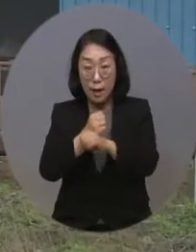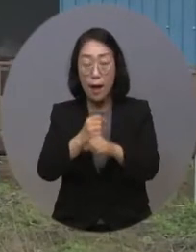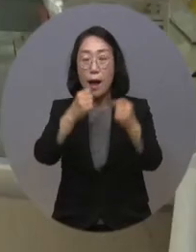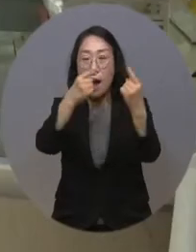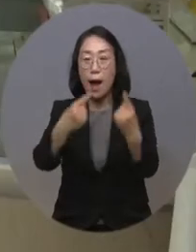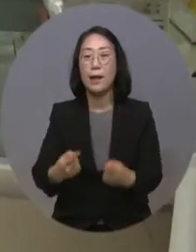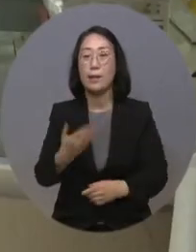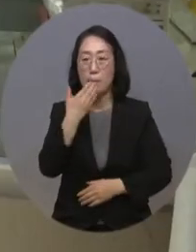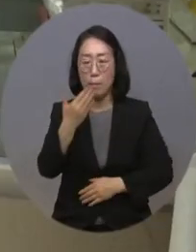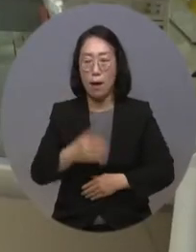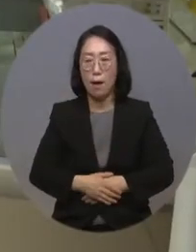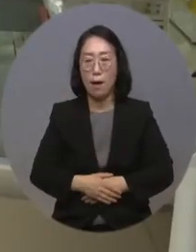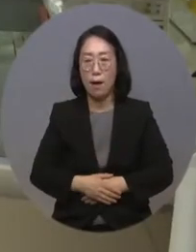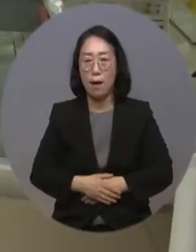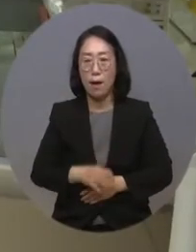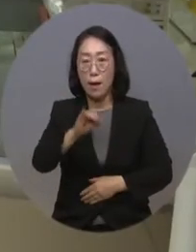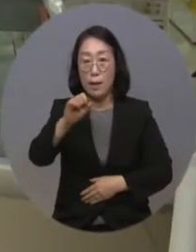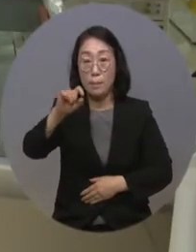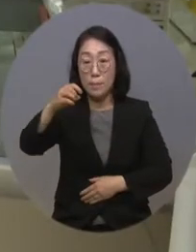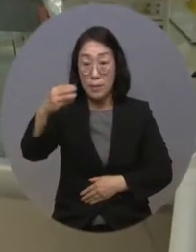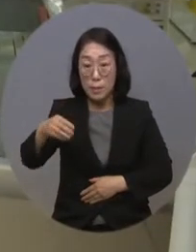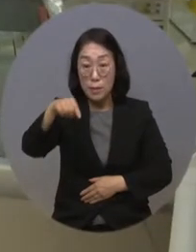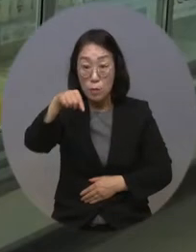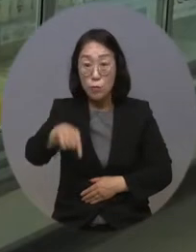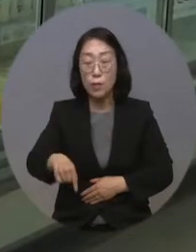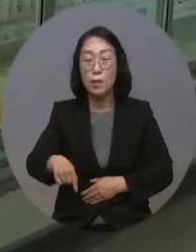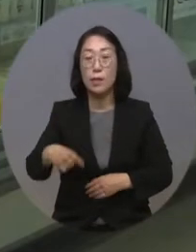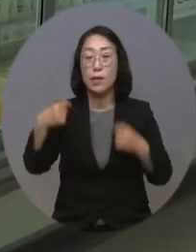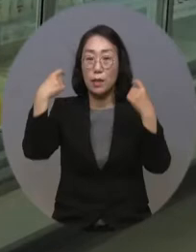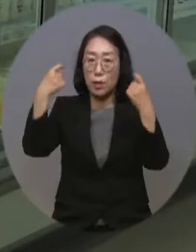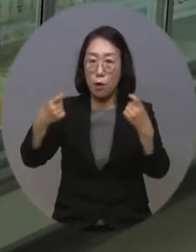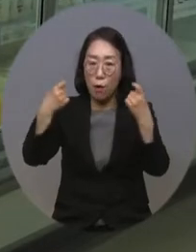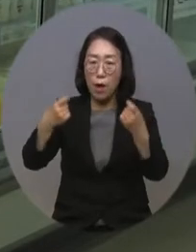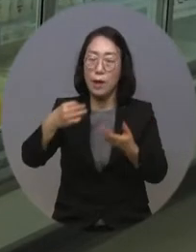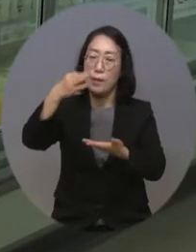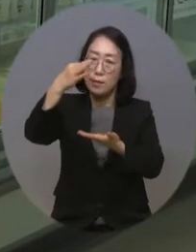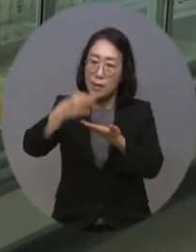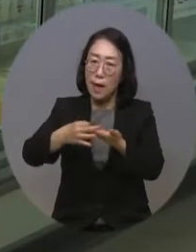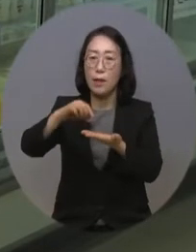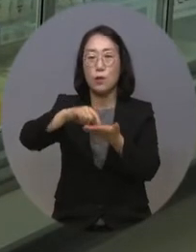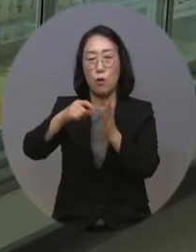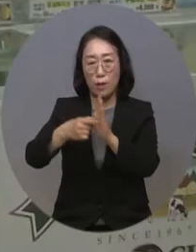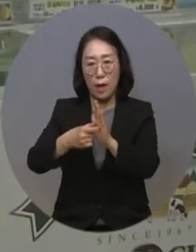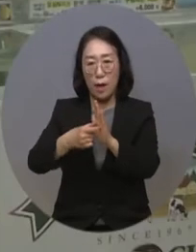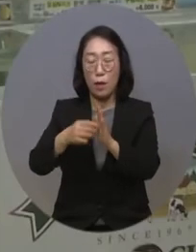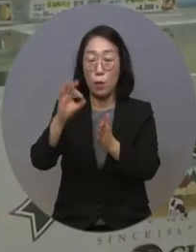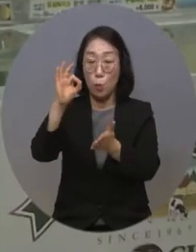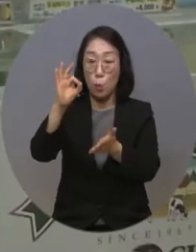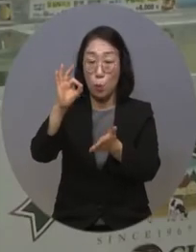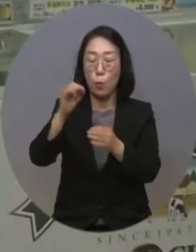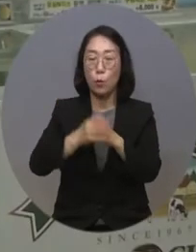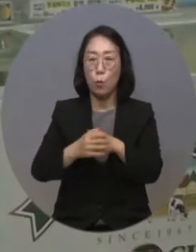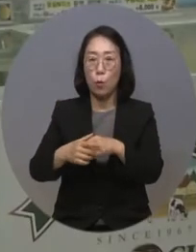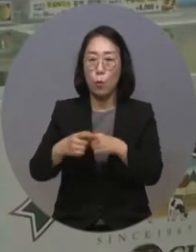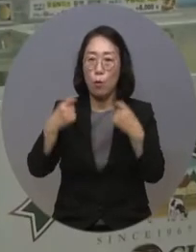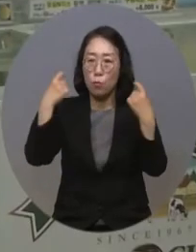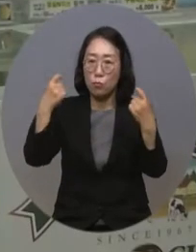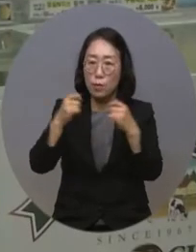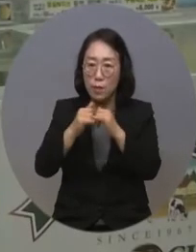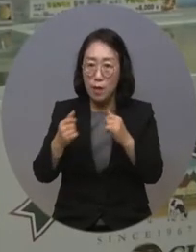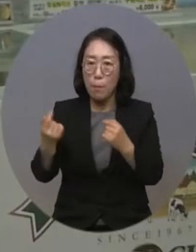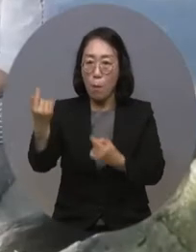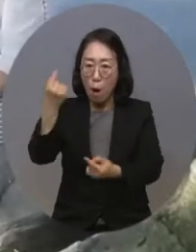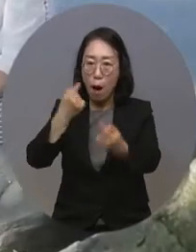중입니다. 임실군은 시티투어를 합리적인 가격과 이벤트로 관광객들의 수요가 늘어